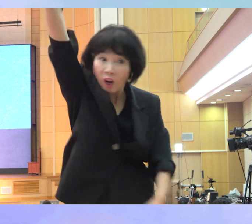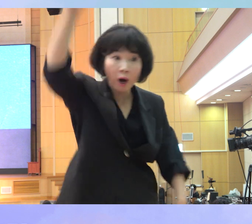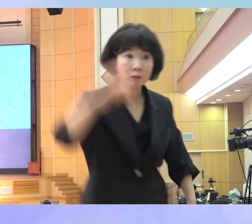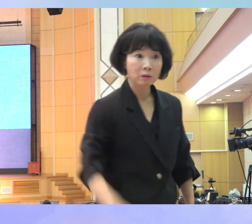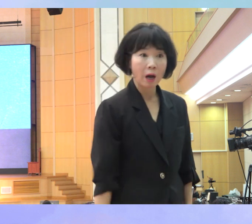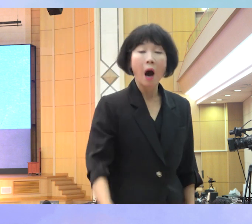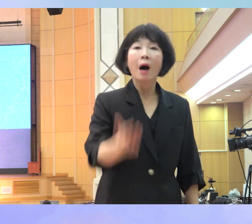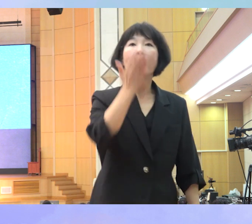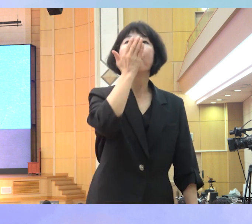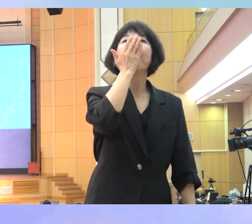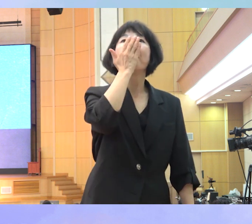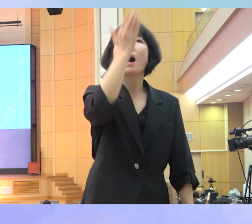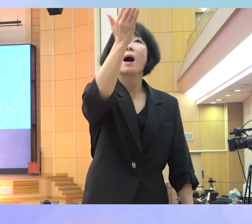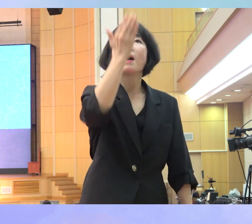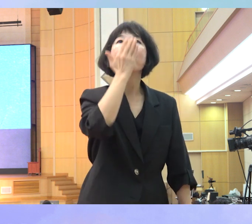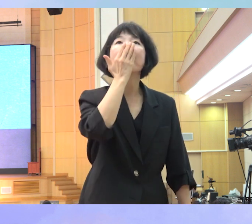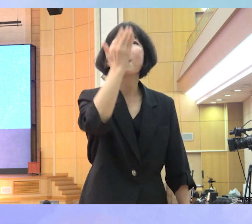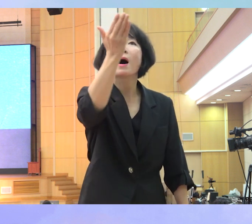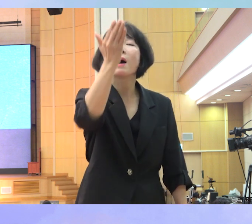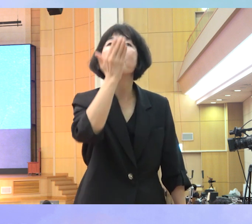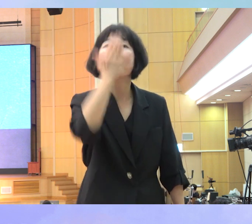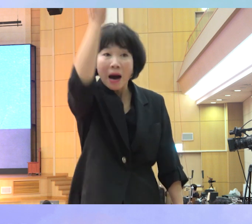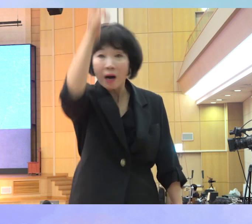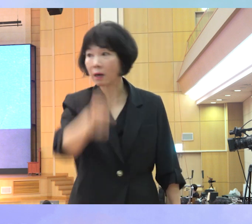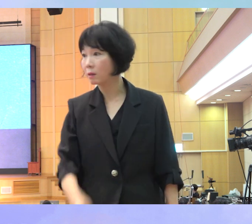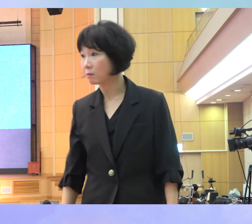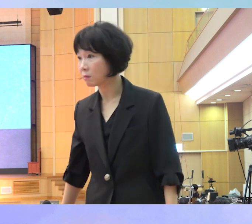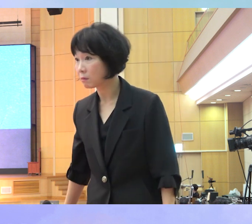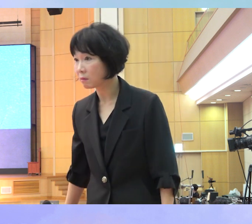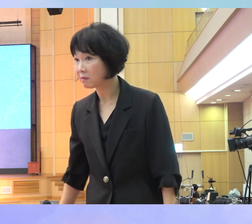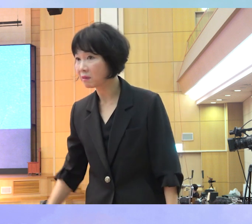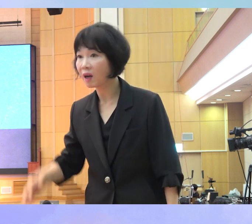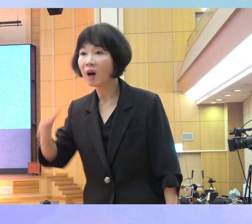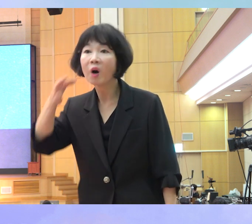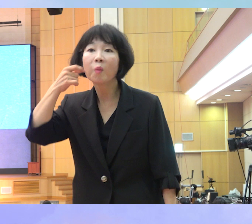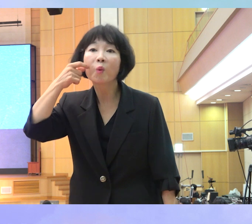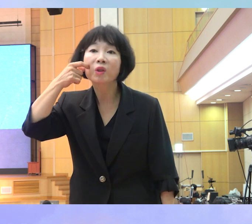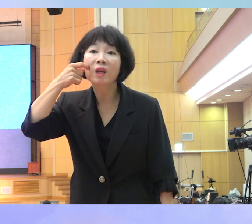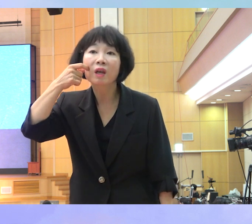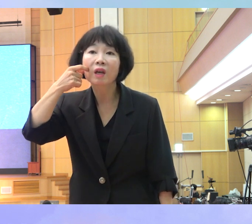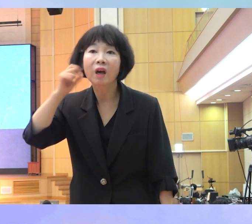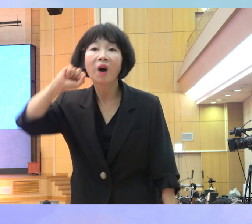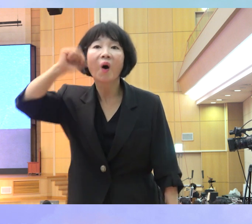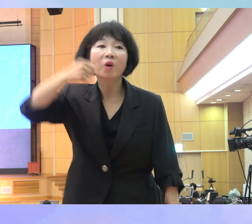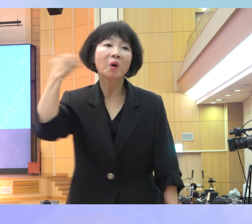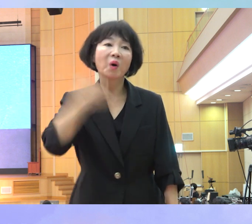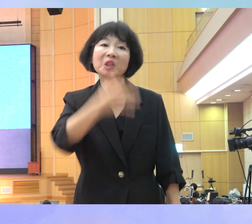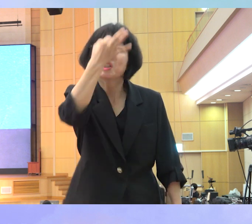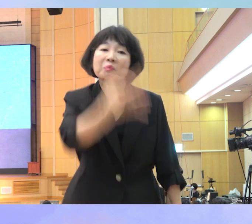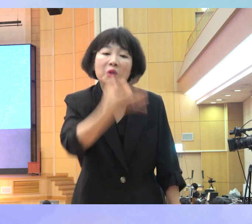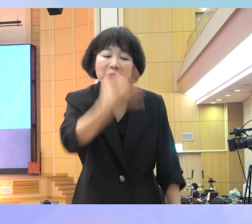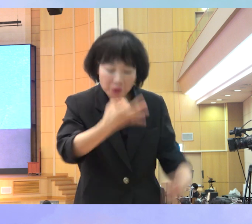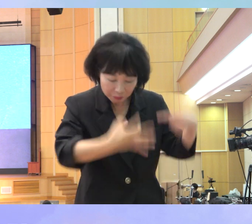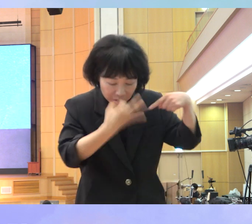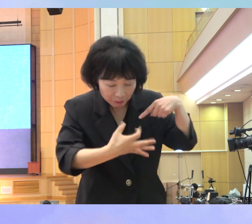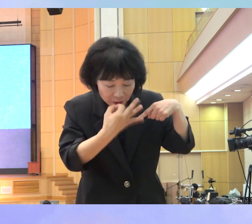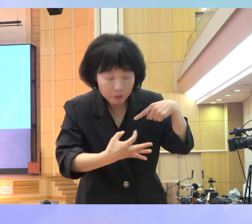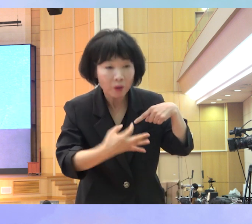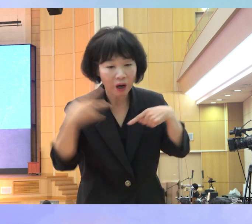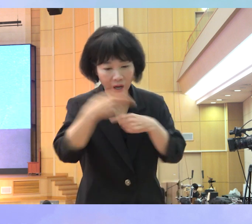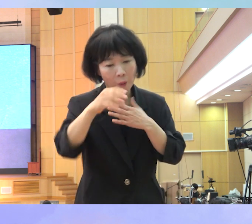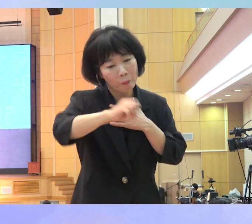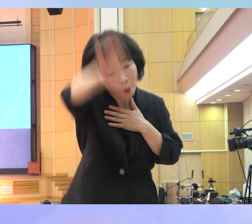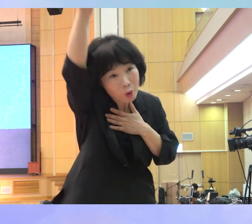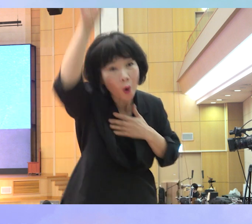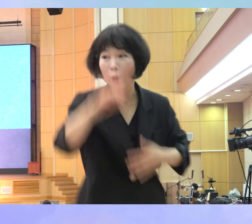목사님 저는 우리 아이한테 메뚜기 같다고 한 적 없습니다. 그 말이 아니라요, 여러분. 그거를 빙자해서 여러분들이 말을